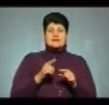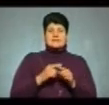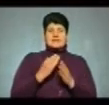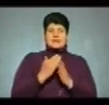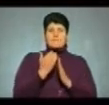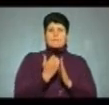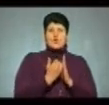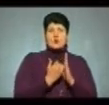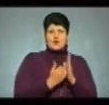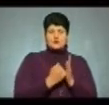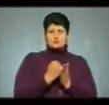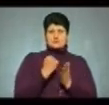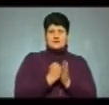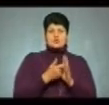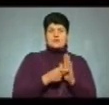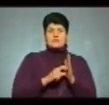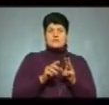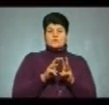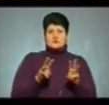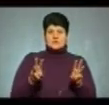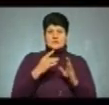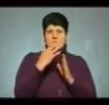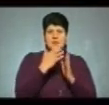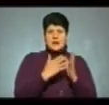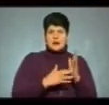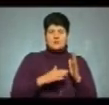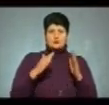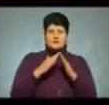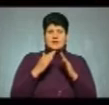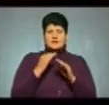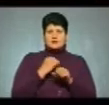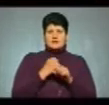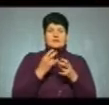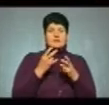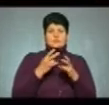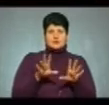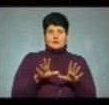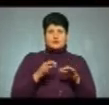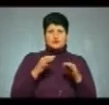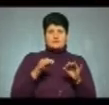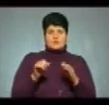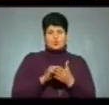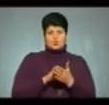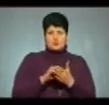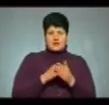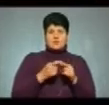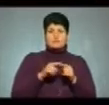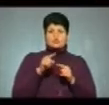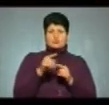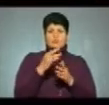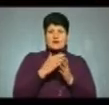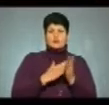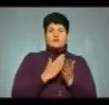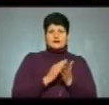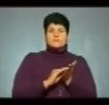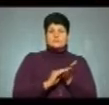порядок, затверджений Кабінетом міністрів, це є перелік будівельних робіт, які не потребують дозвільних документів. І в цьому переліку є